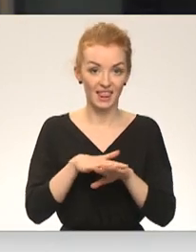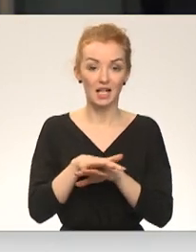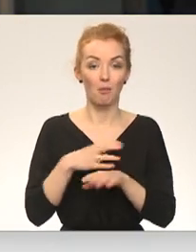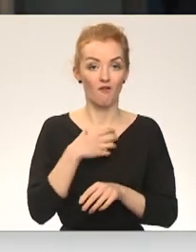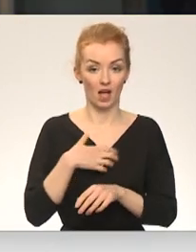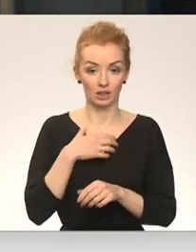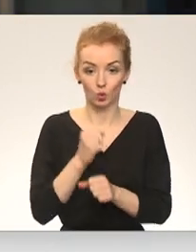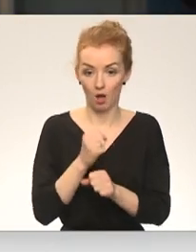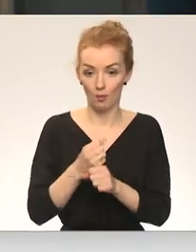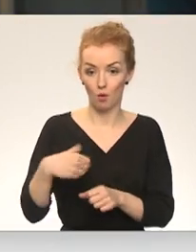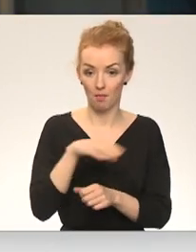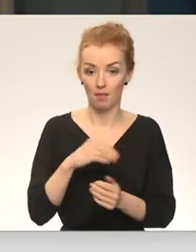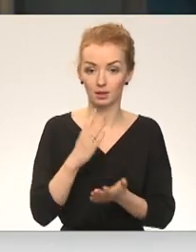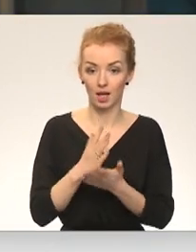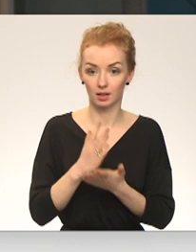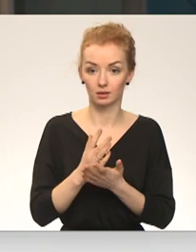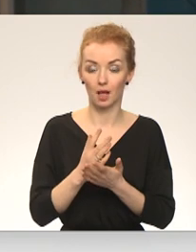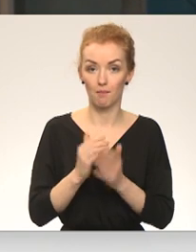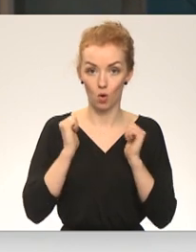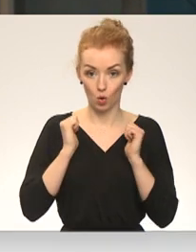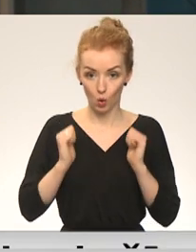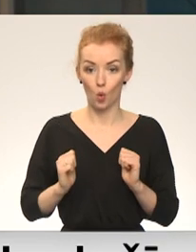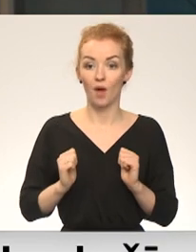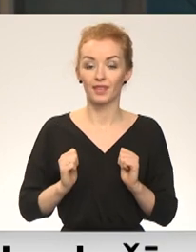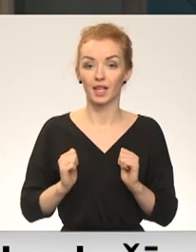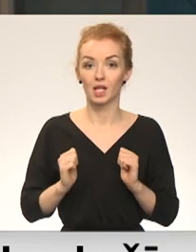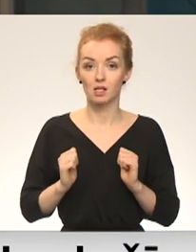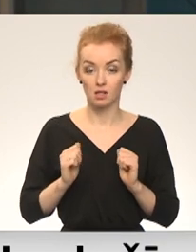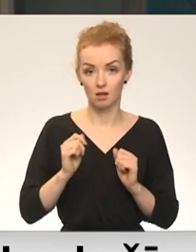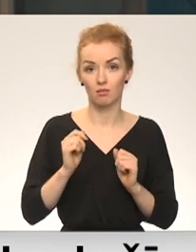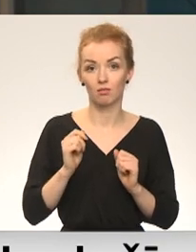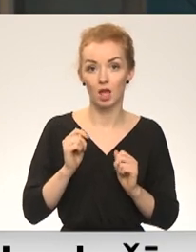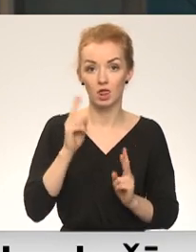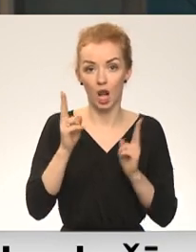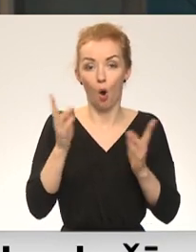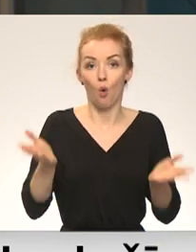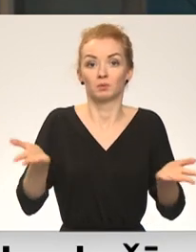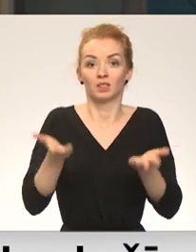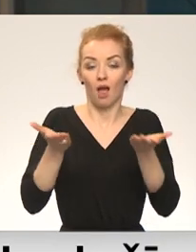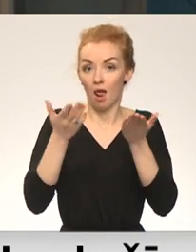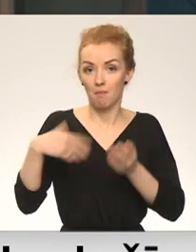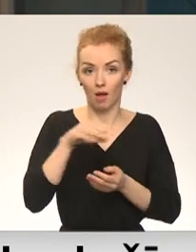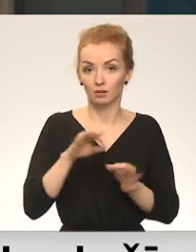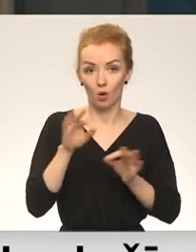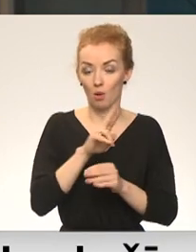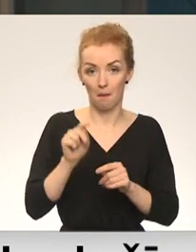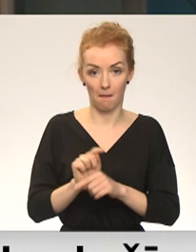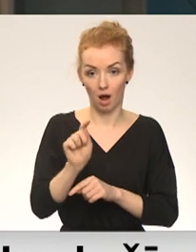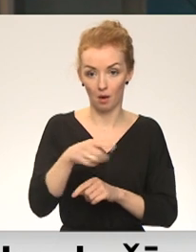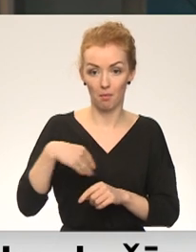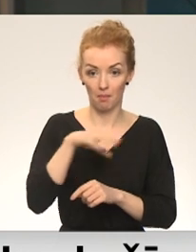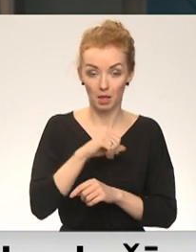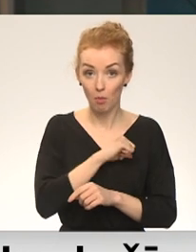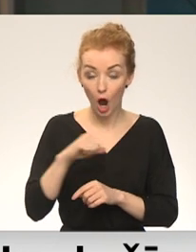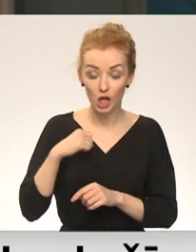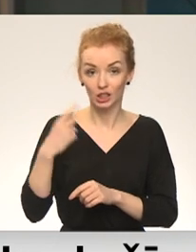vajadzīgu darbu, mēs esam šajā gadījumā godīgi trauksmes cēlāji. Mēs neko nepārkāpām. Mēs riskējam